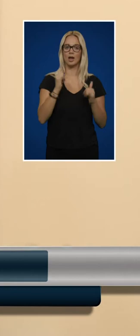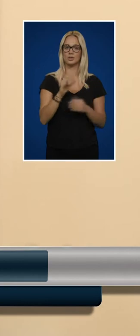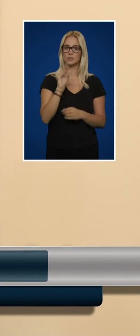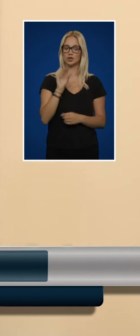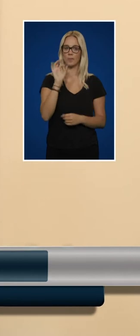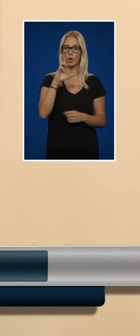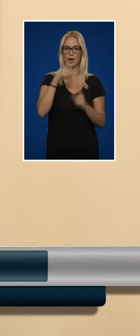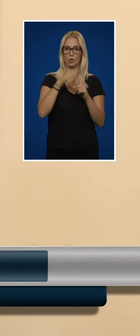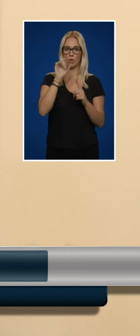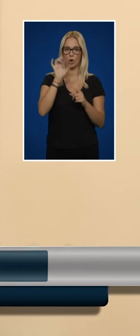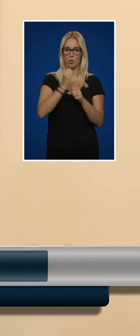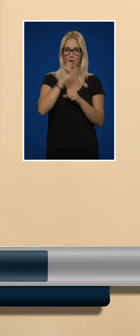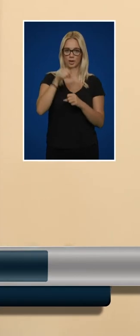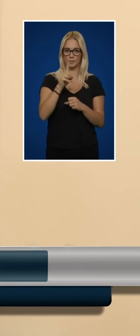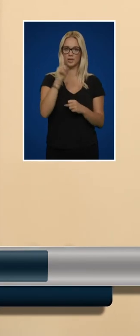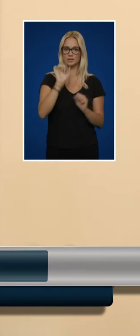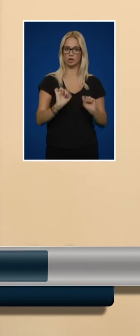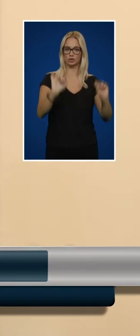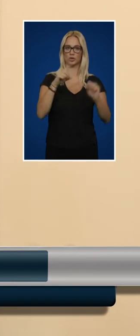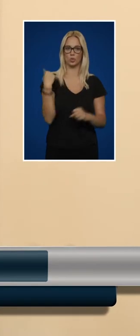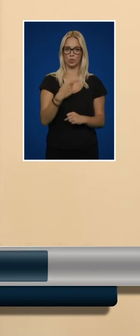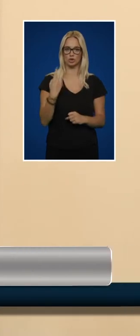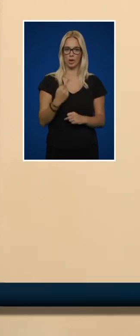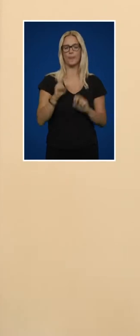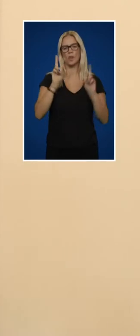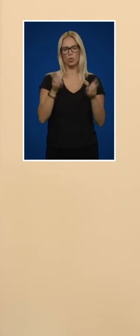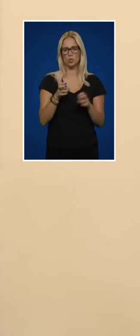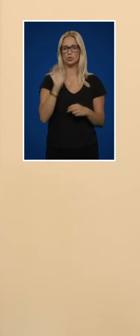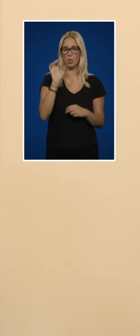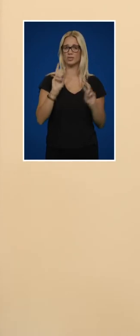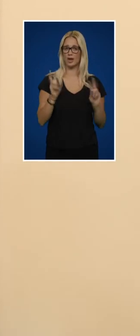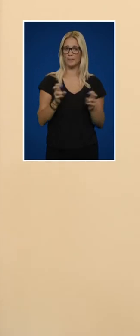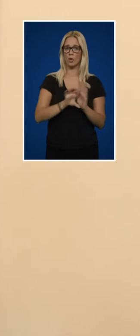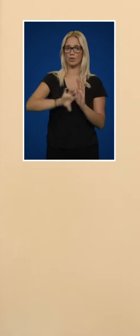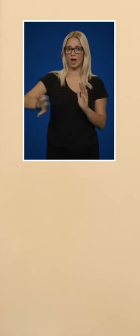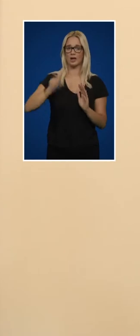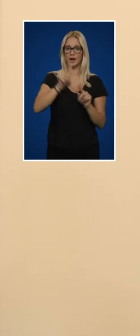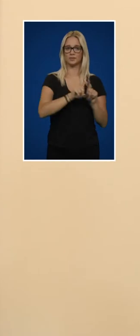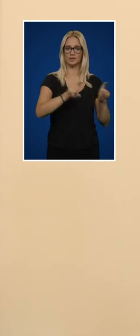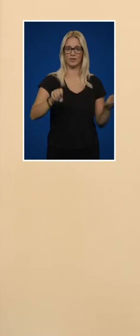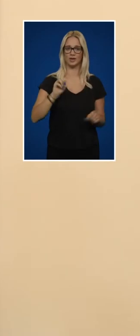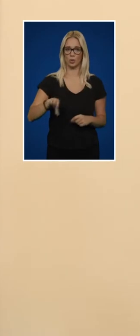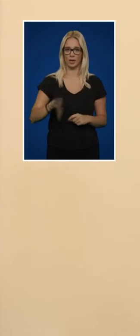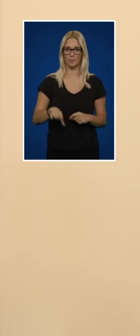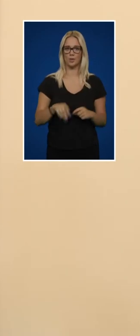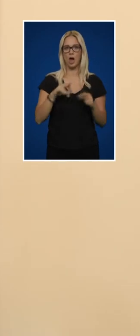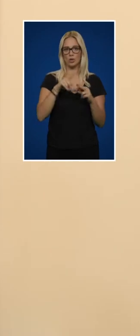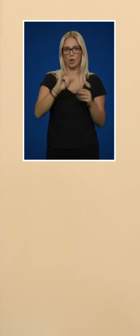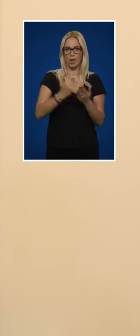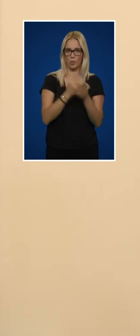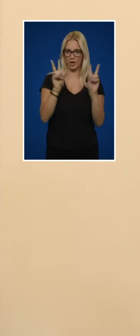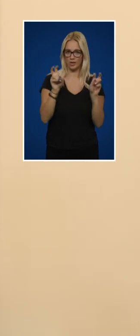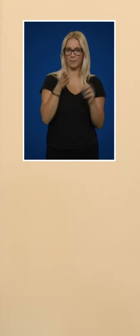okoliša, odnosno o temi odvajanja i razvrstavanja otpada. A kako je to relativno nova tema